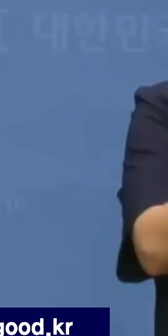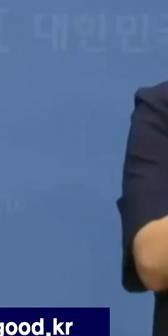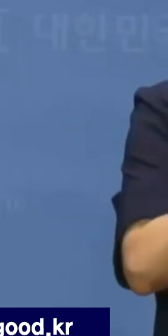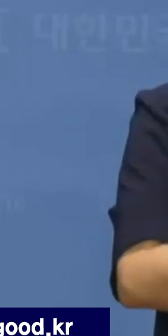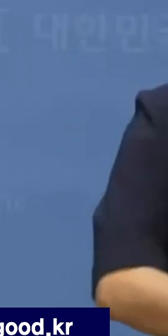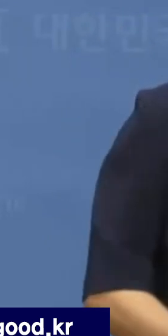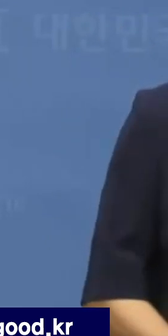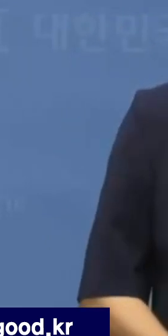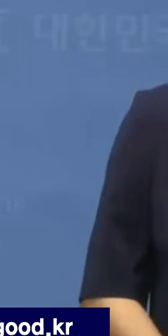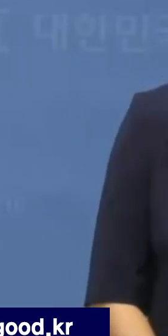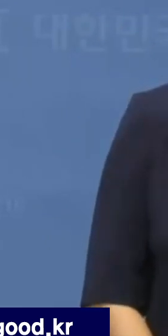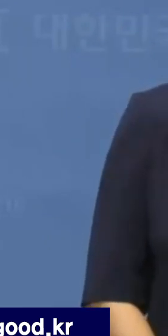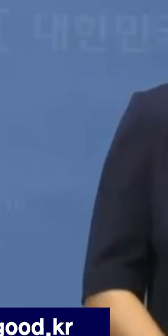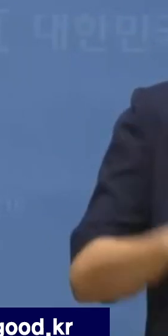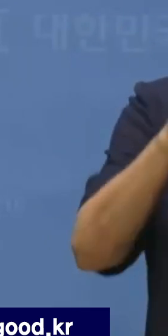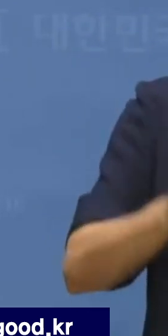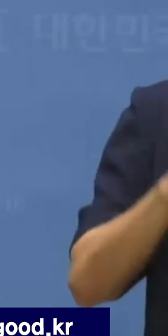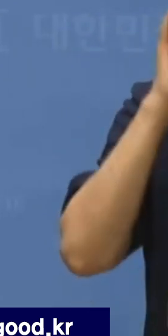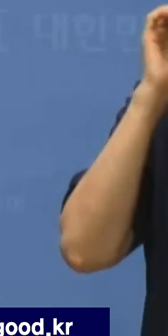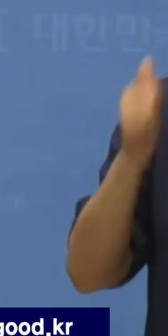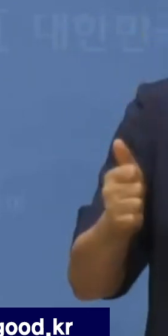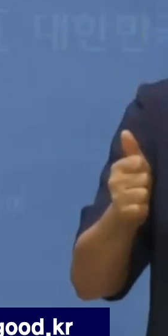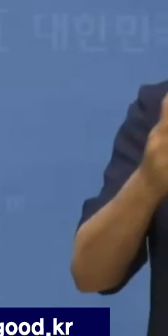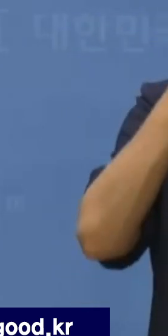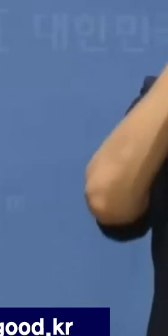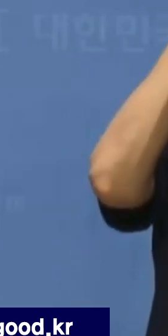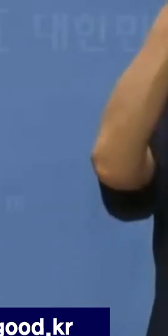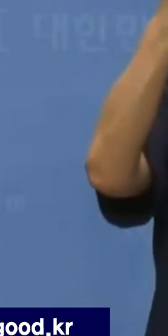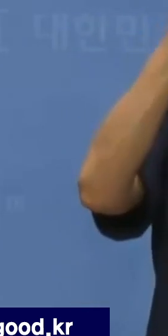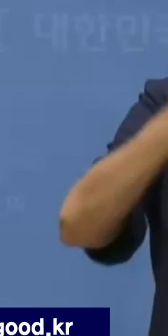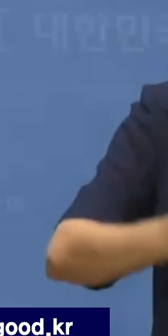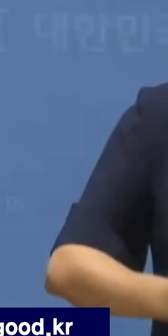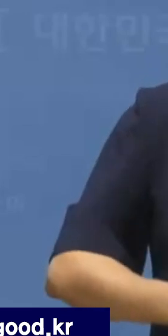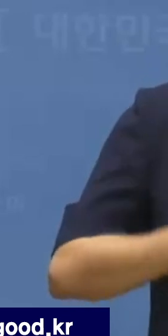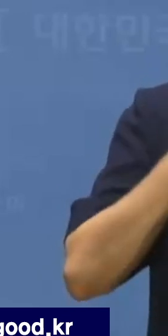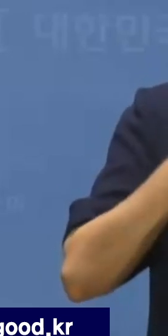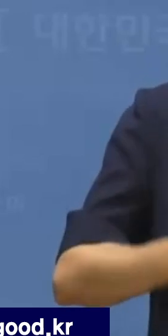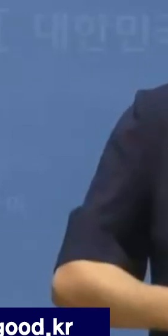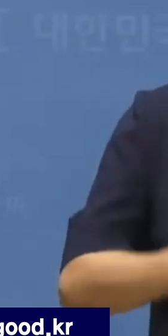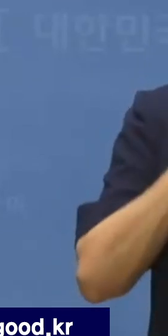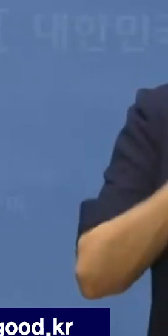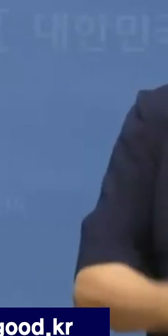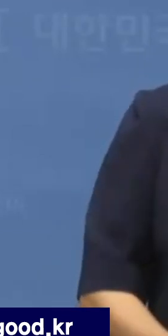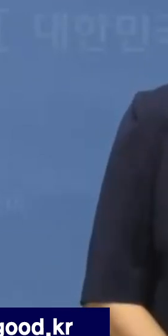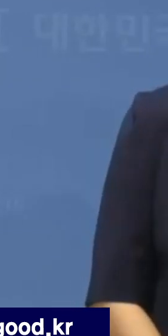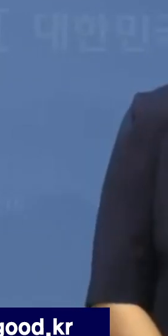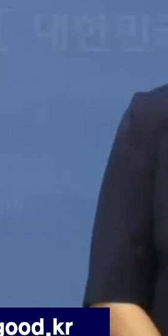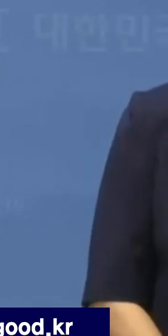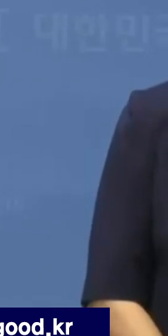보입니까? 윤석열 대통령의 오만함에 분노를 금할 수 없습니다.